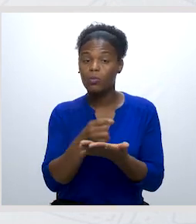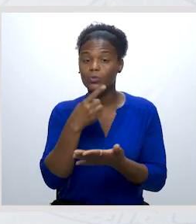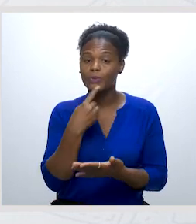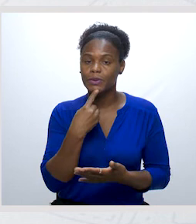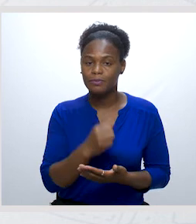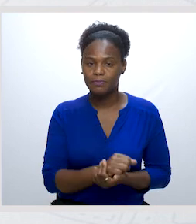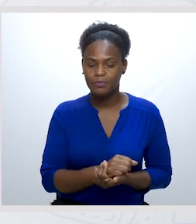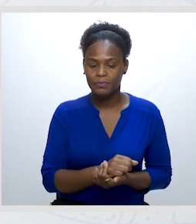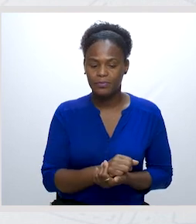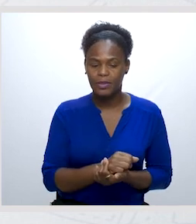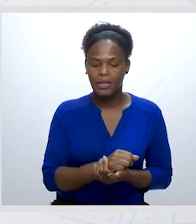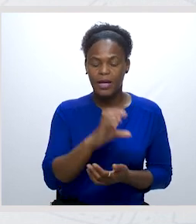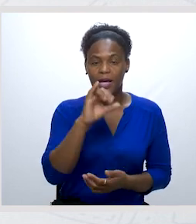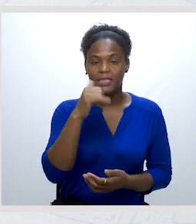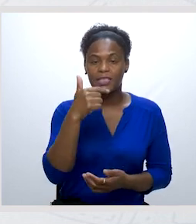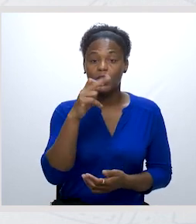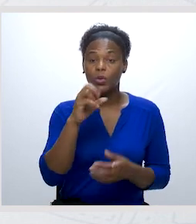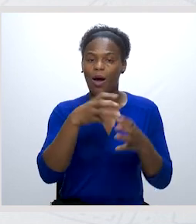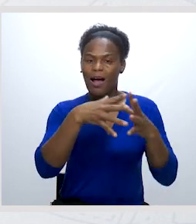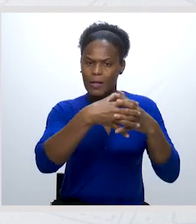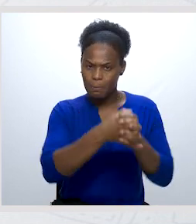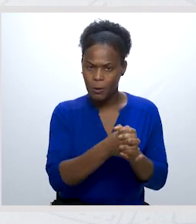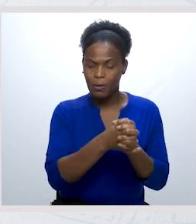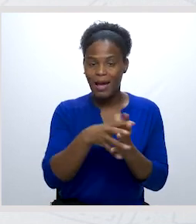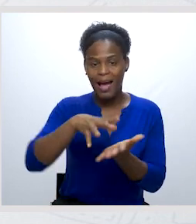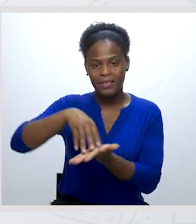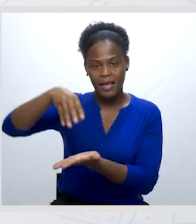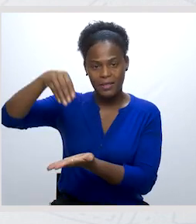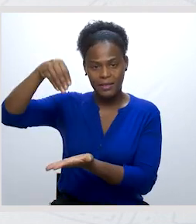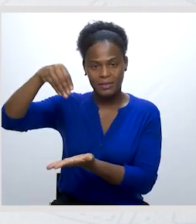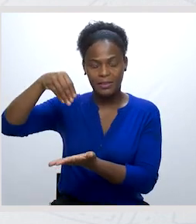Citron, ananas, poivron,